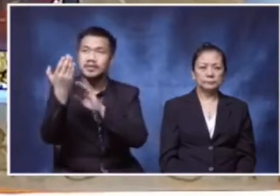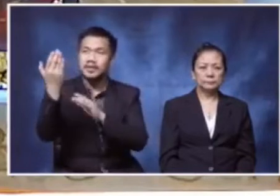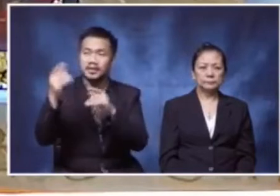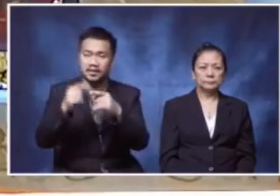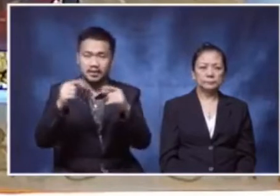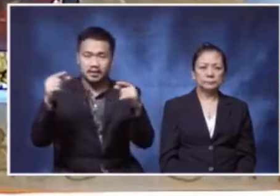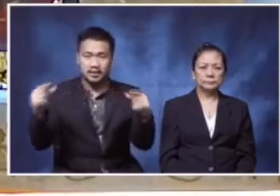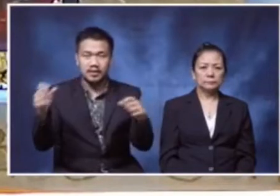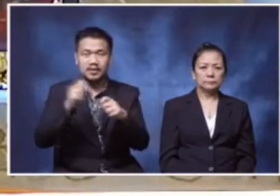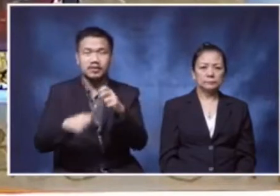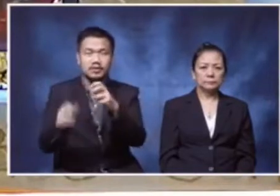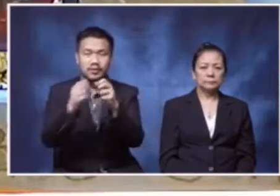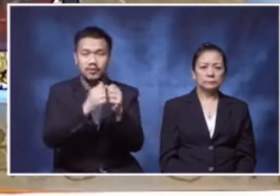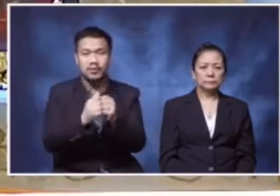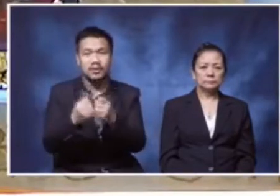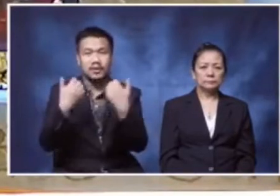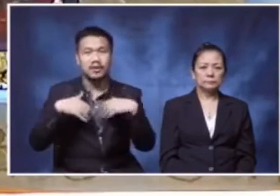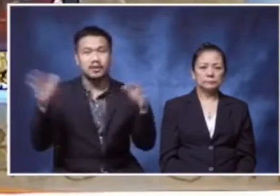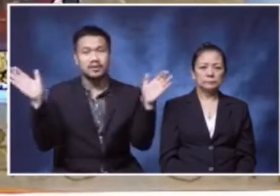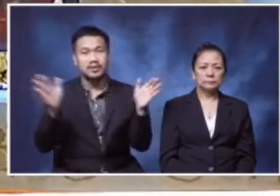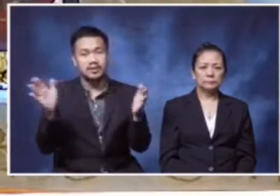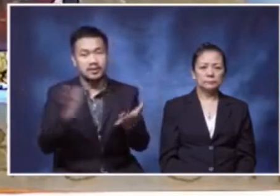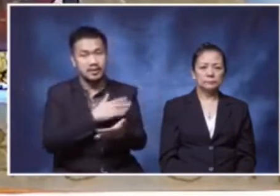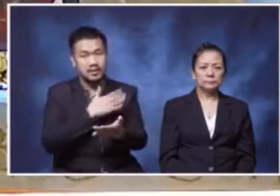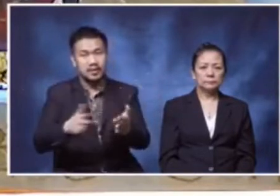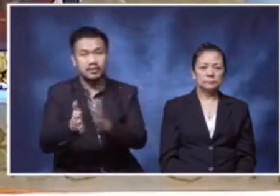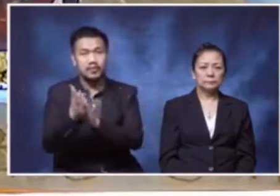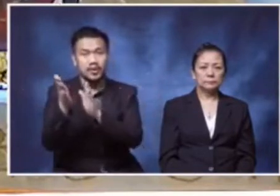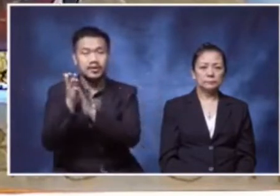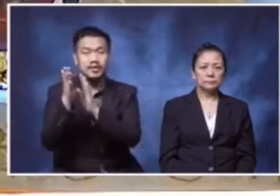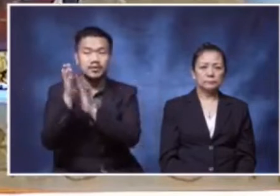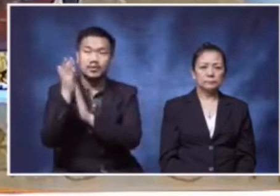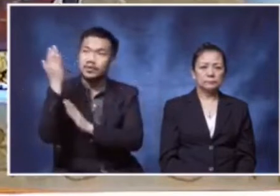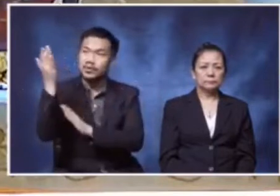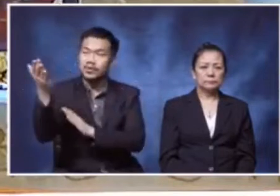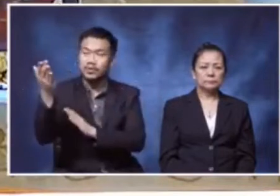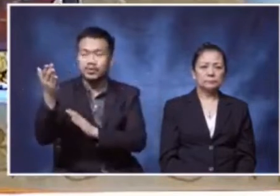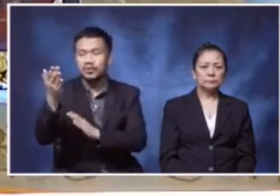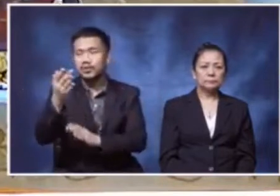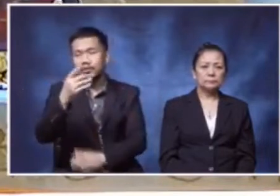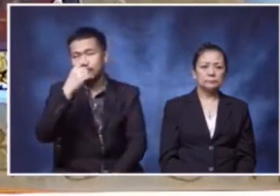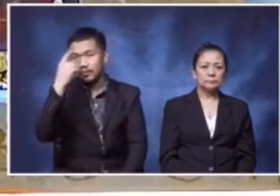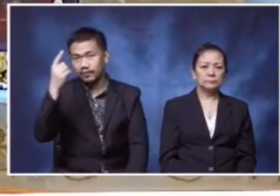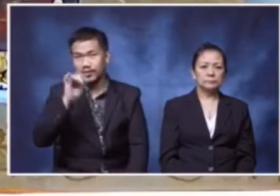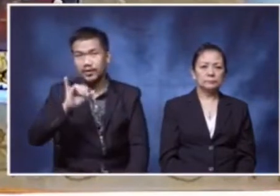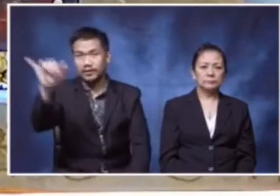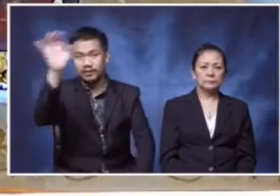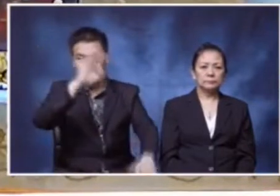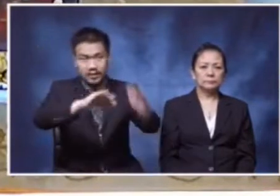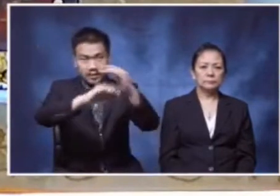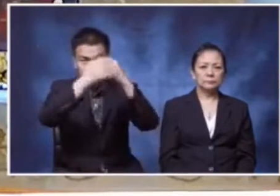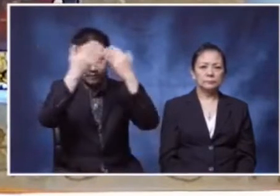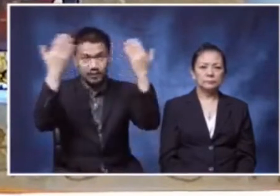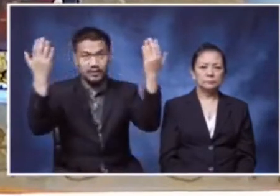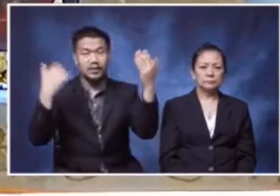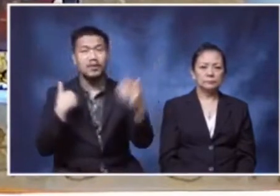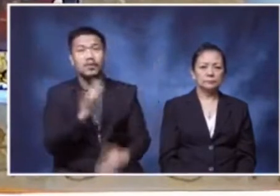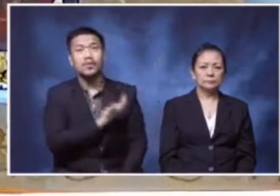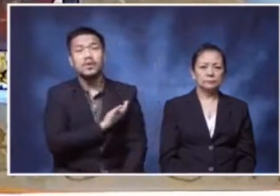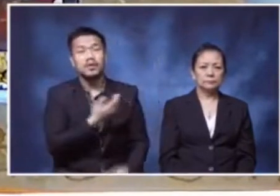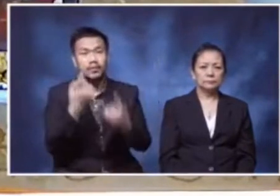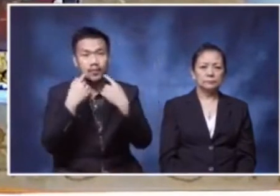Kaya kaisa ng mga anghel na nagsisiawit ng papuri sa iyo, nang walang humpay sa kalangitan,